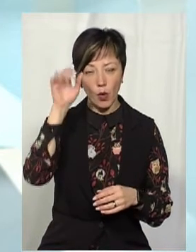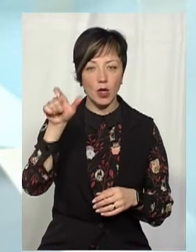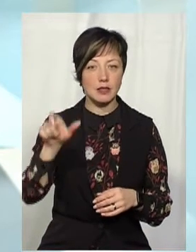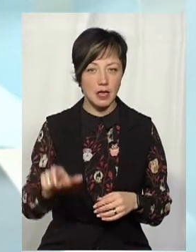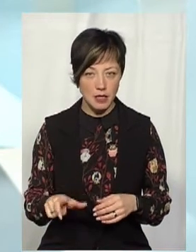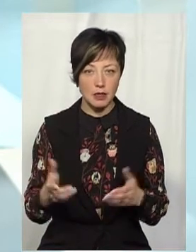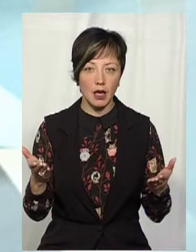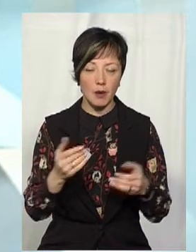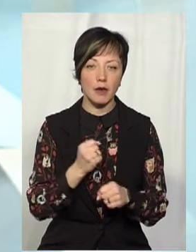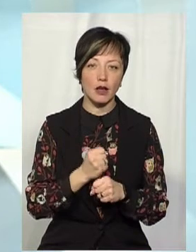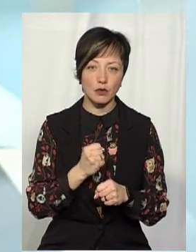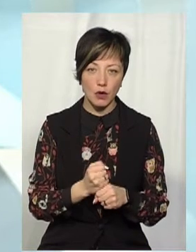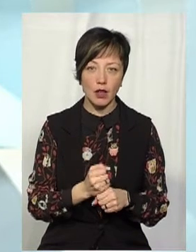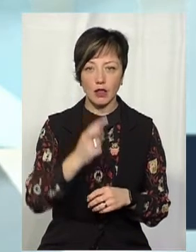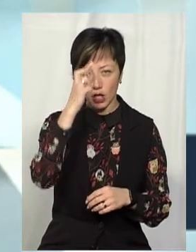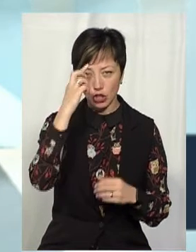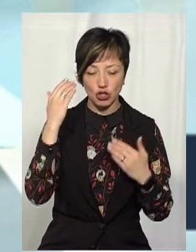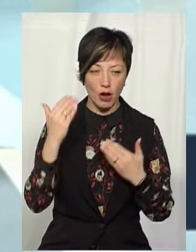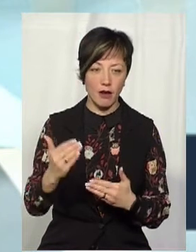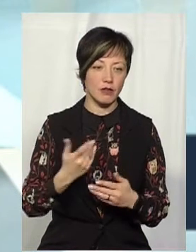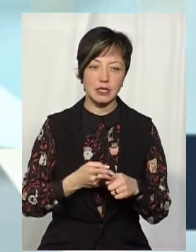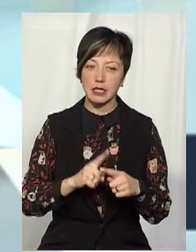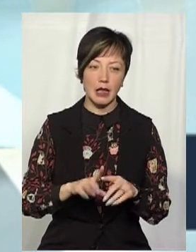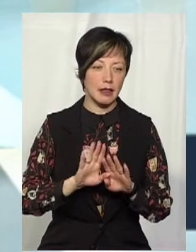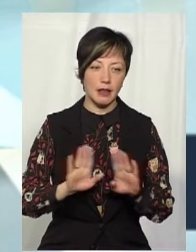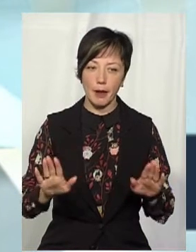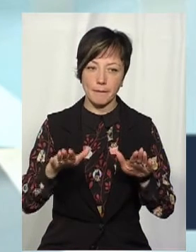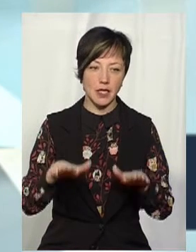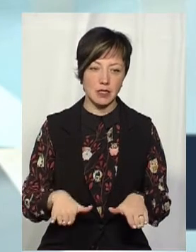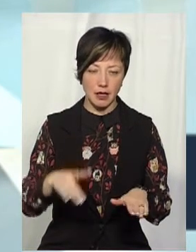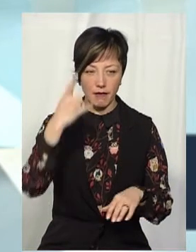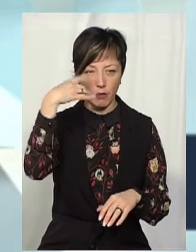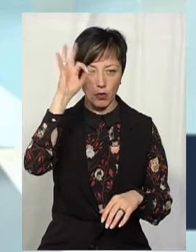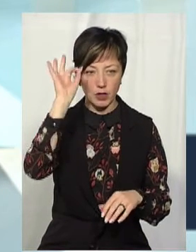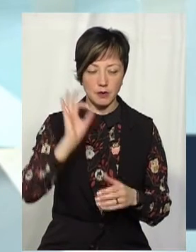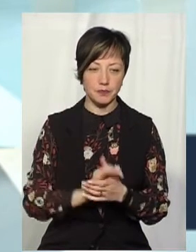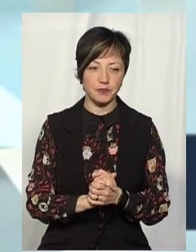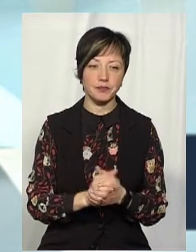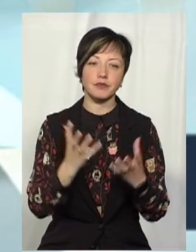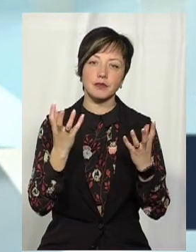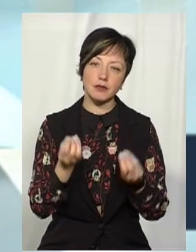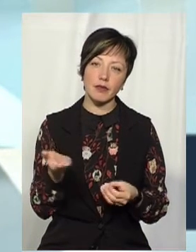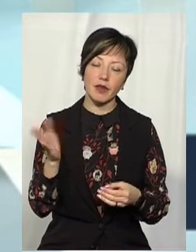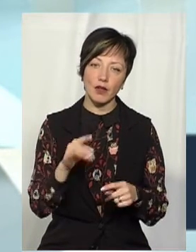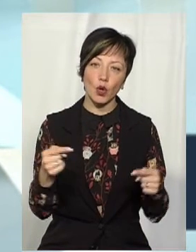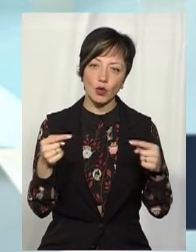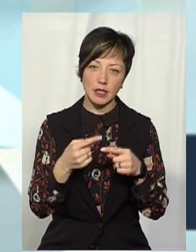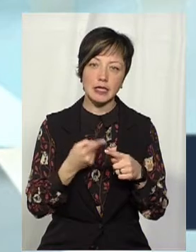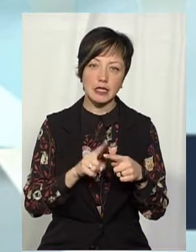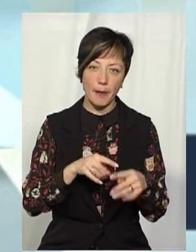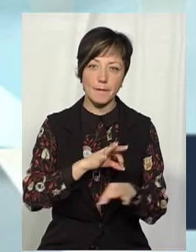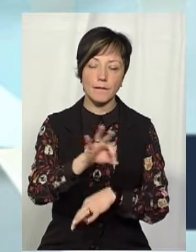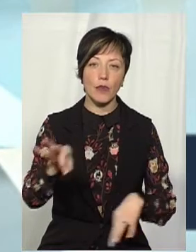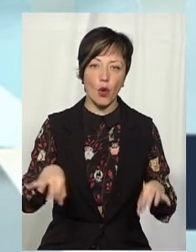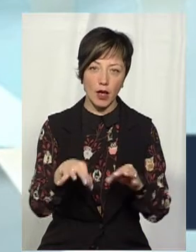поліцейським, який працює на державу. Це не місцева поліція. Але ще давайте уточнимо, що це проєкт,